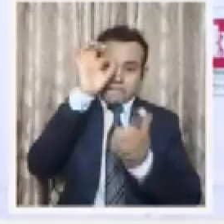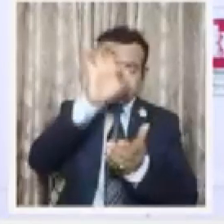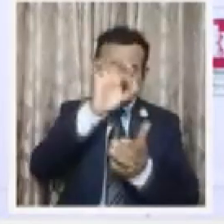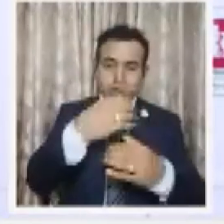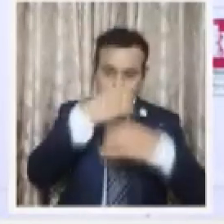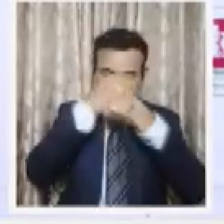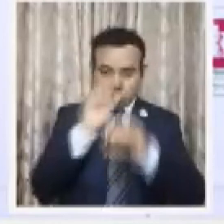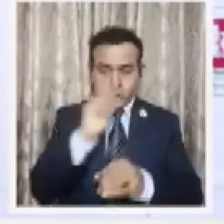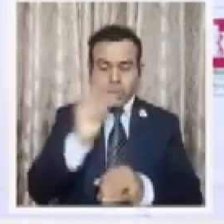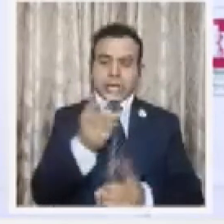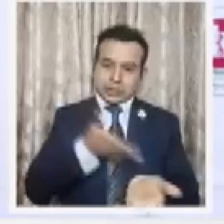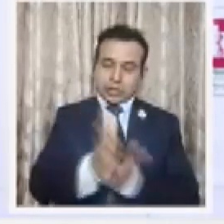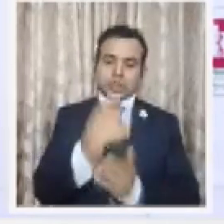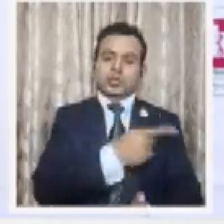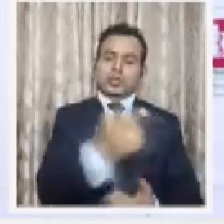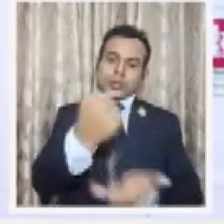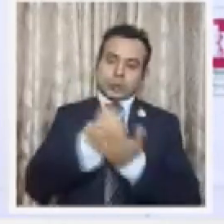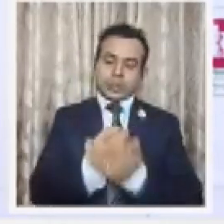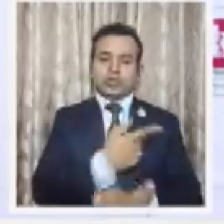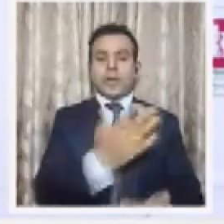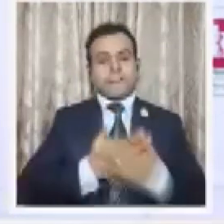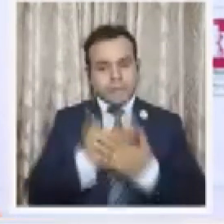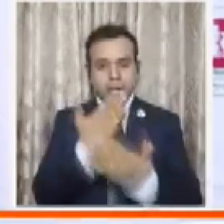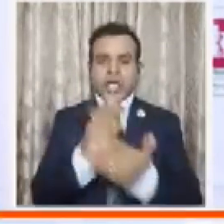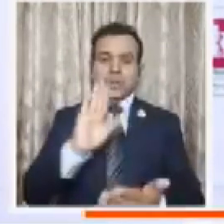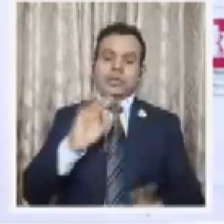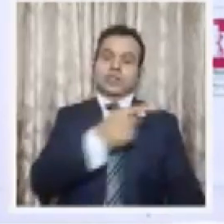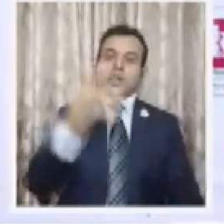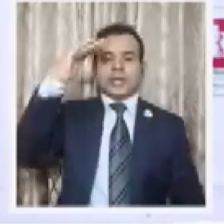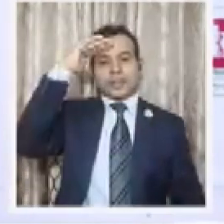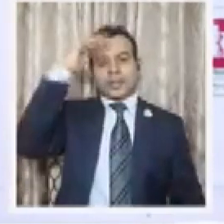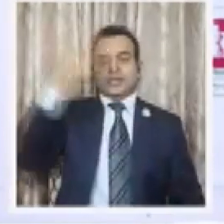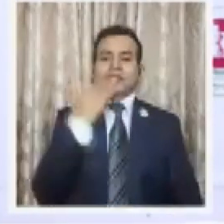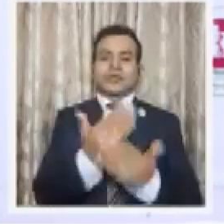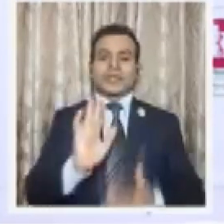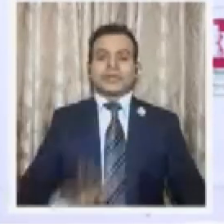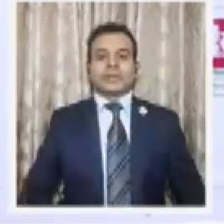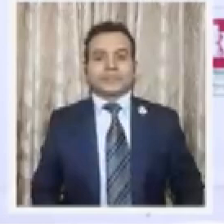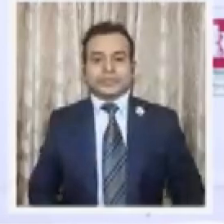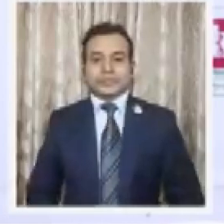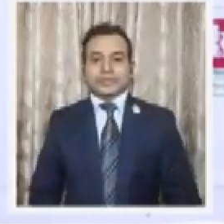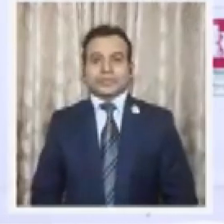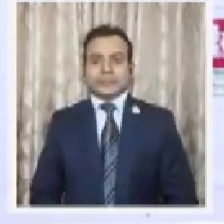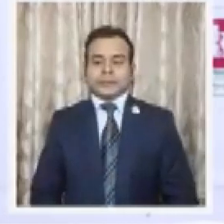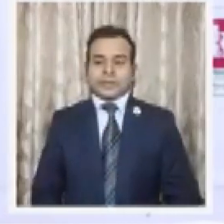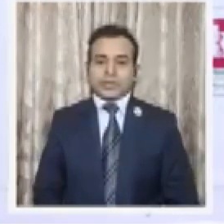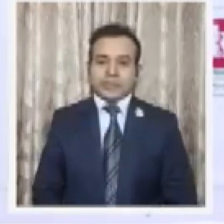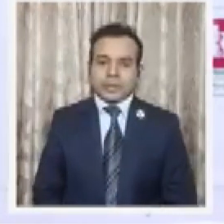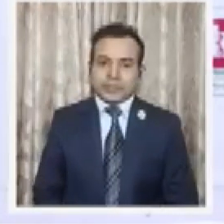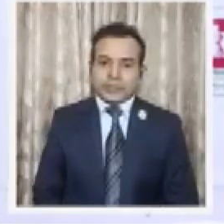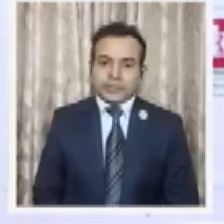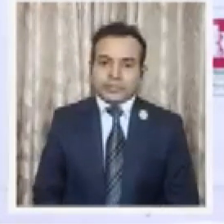এবং নমুনা পরীক্ষা করে এই রোগ প্রতিরোধে সহায়তা করুন। সবাই ভালো থাকবেন, অনেক অনেক ধন্যবাদ, আসসালামু আলাইকুম।